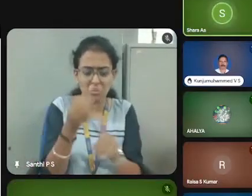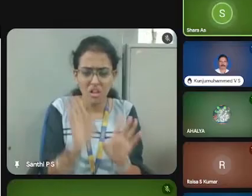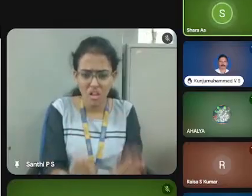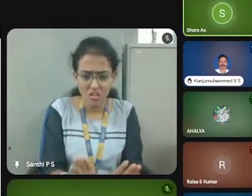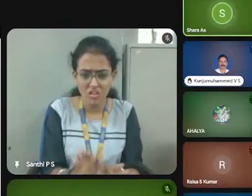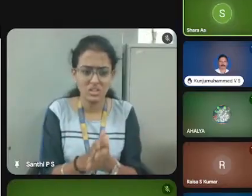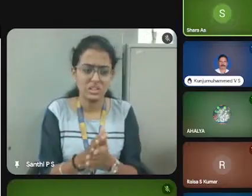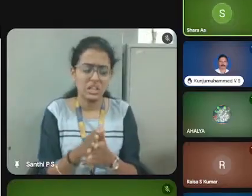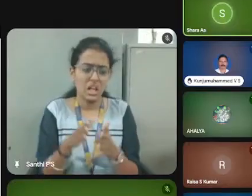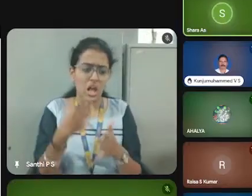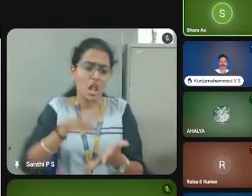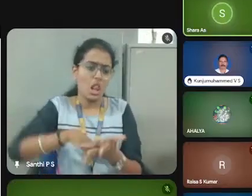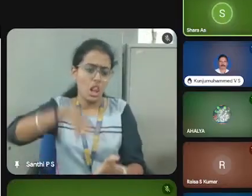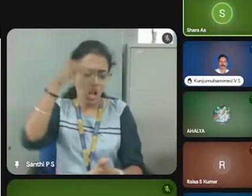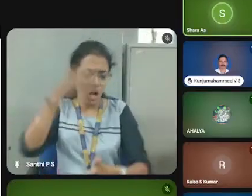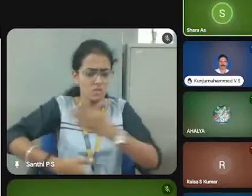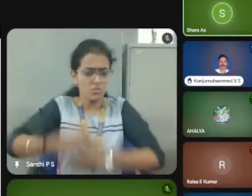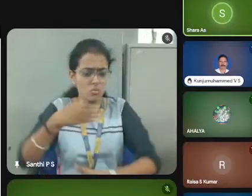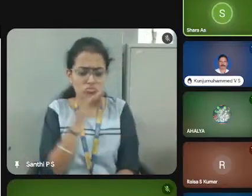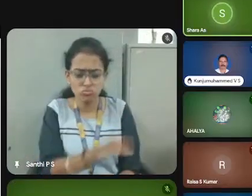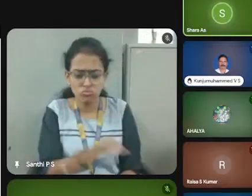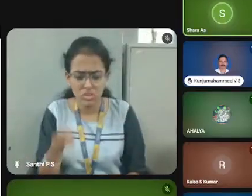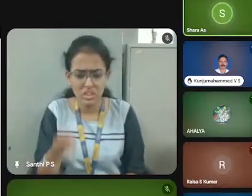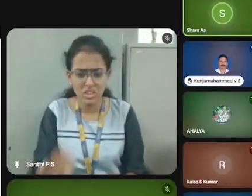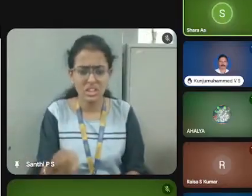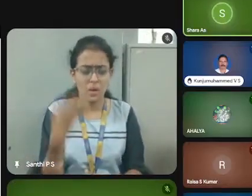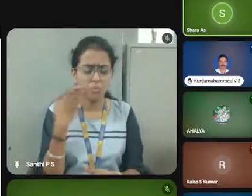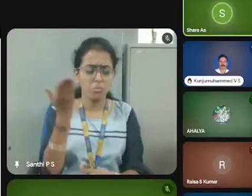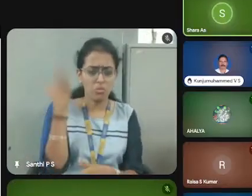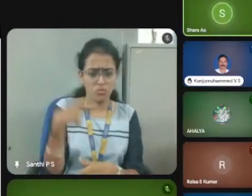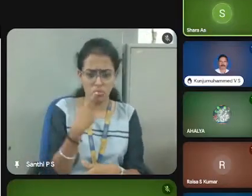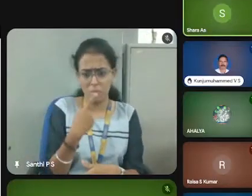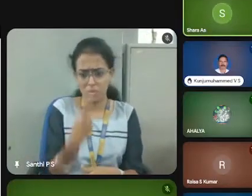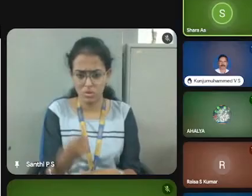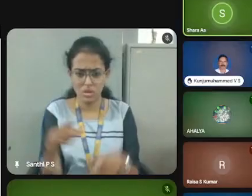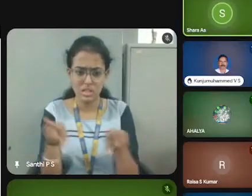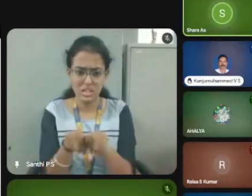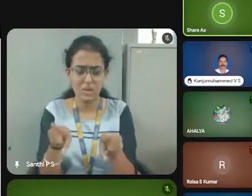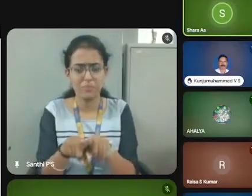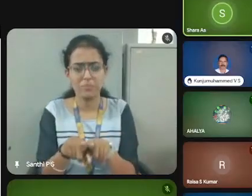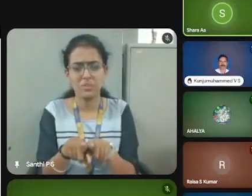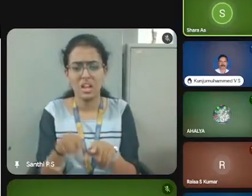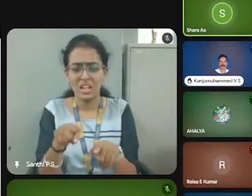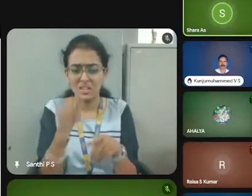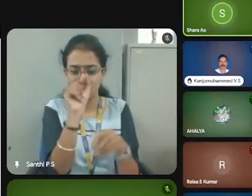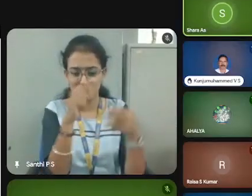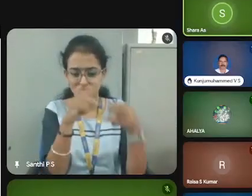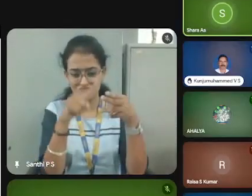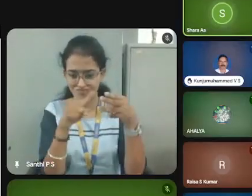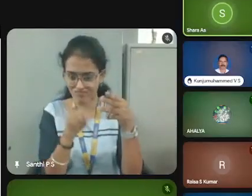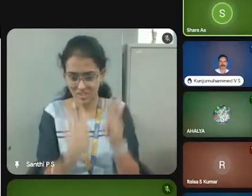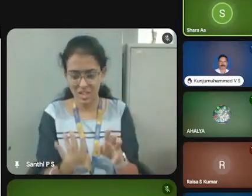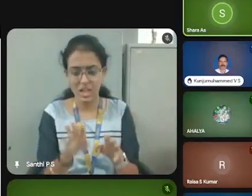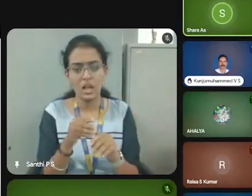ലേണിംഗ് ഡിസബിലിറ്റി ഉള്ള കുട്ടികള് സാധാരണ ഞാൻ ഈ നേരത്തെയും പറഞ്ഞു, അവർക്ക് 3 ഏരിയയിലാണ് പ്രശ്നം. പിന്നെ അവരുടെ